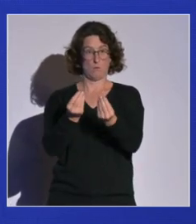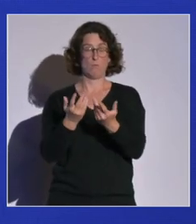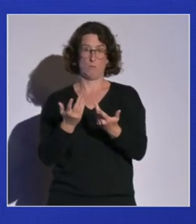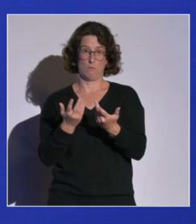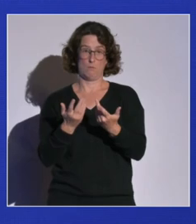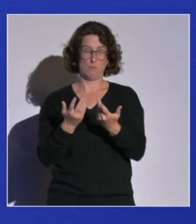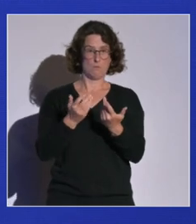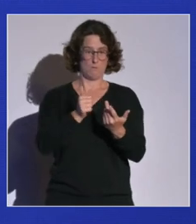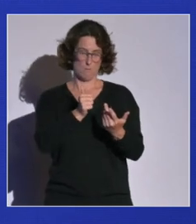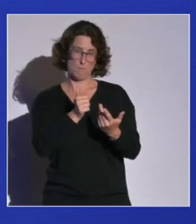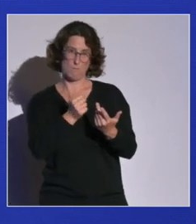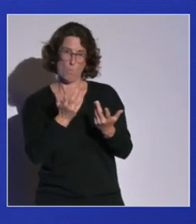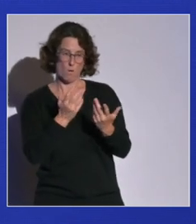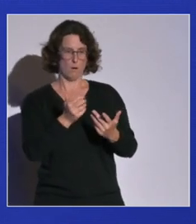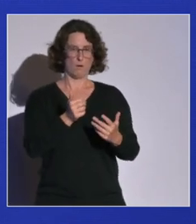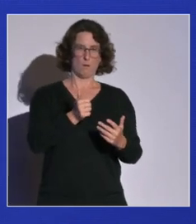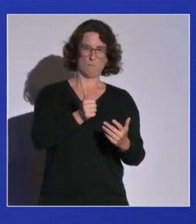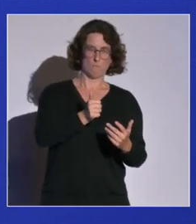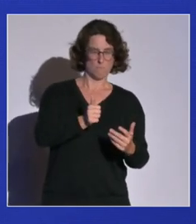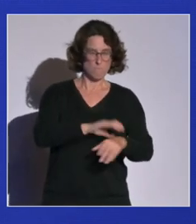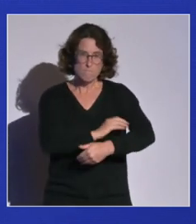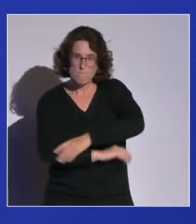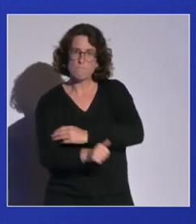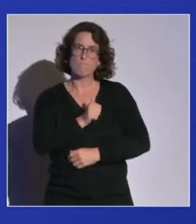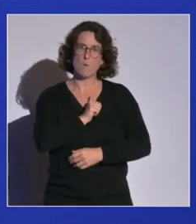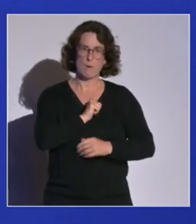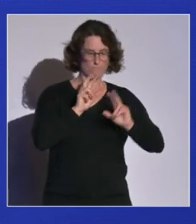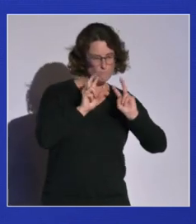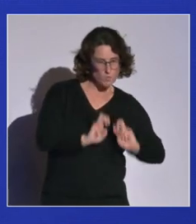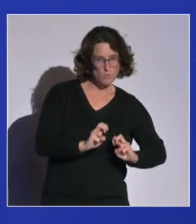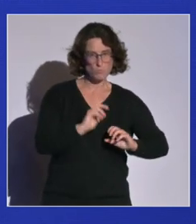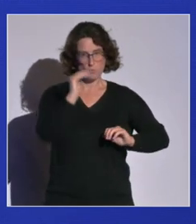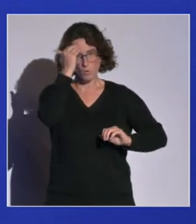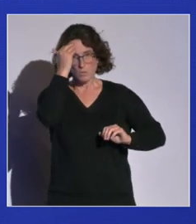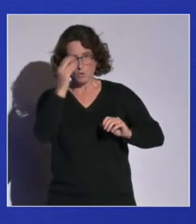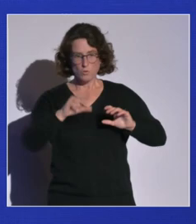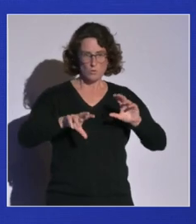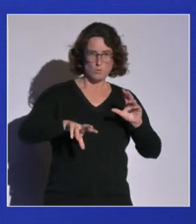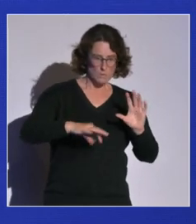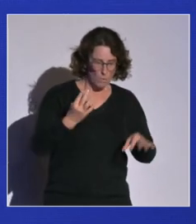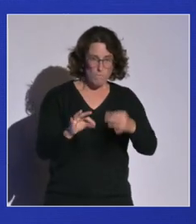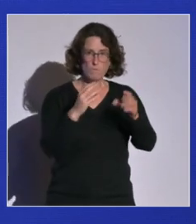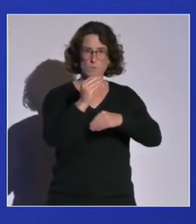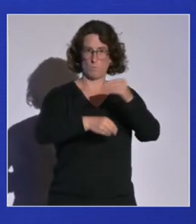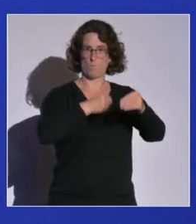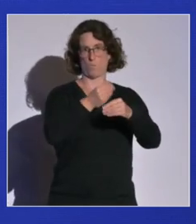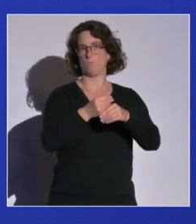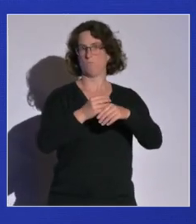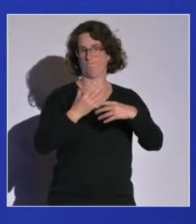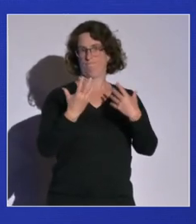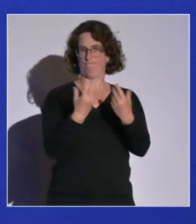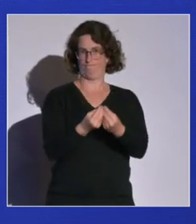intégrer des connaissances et de la compréhension du monde. Donc, toutes ces raisons-là sont